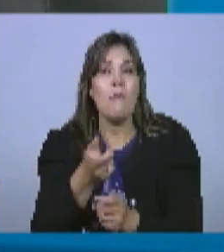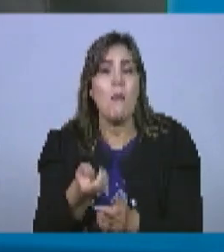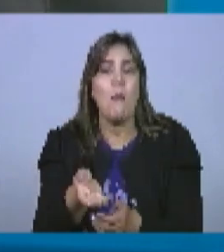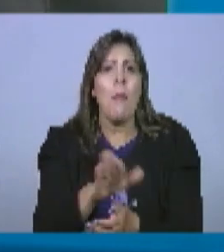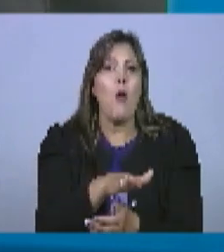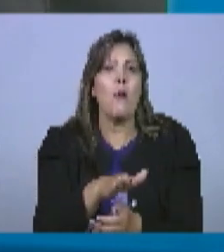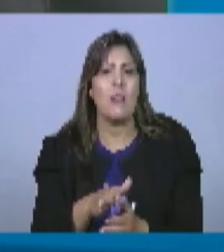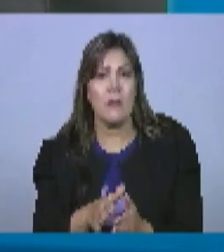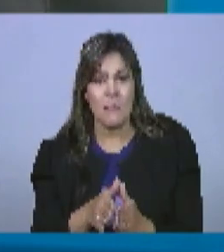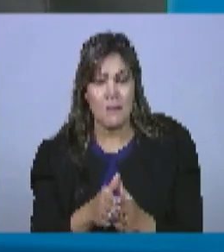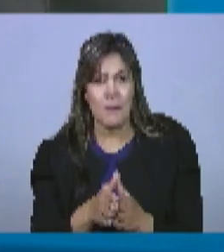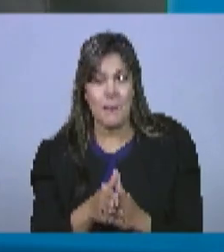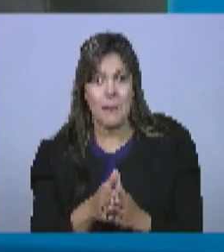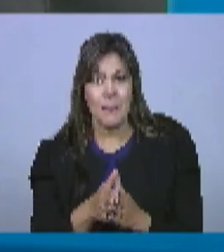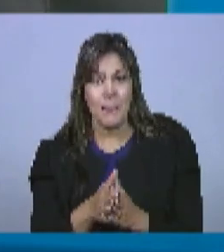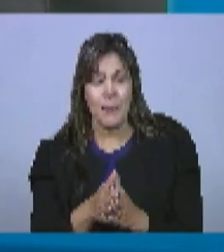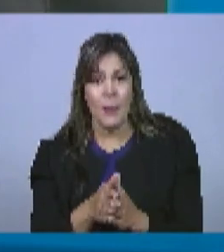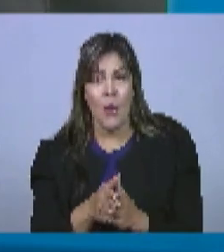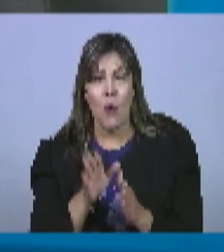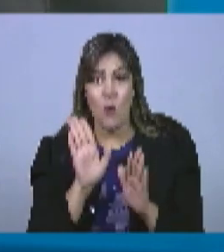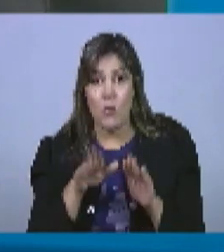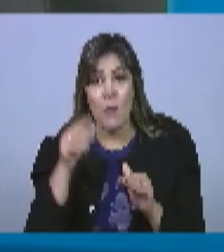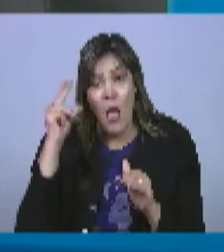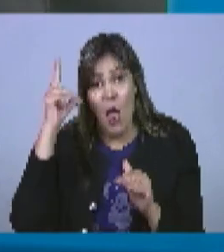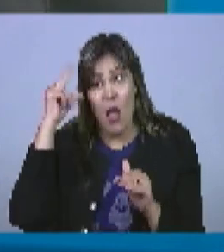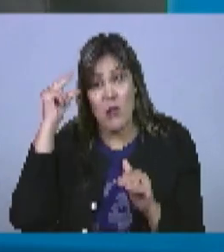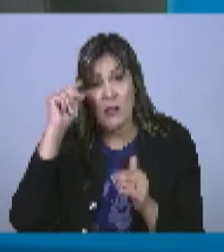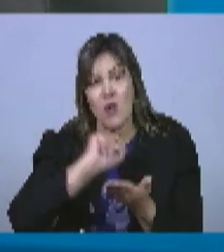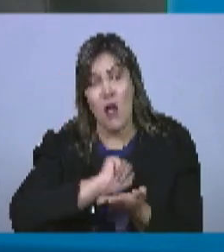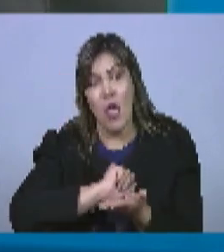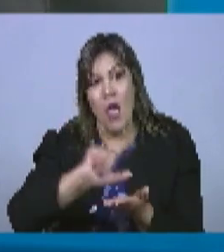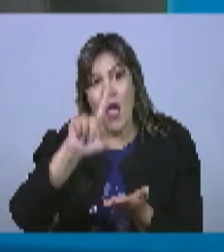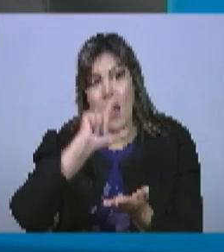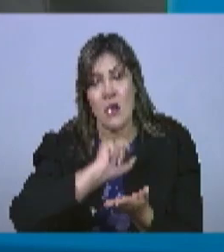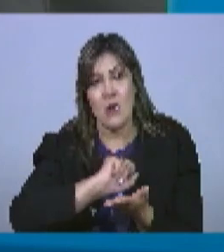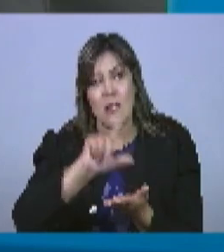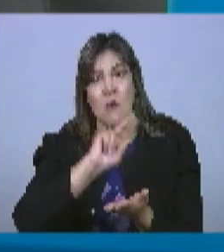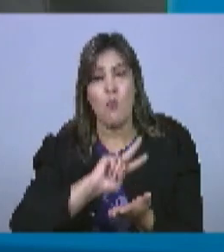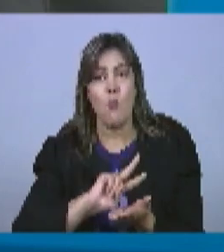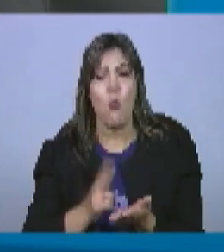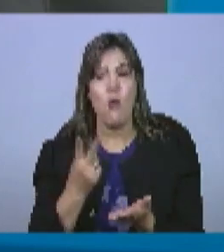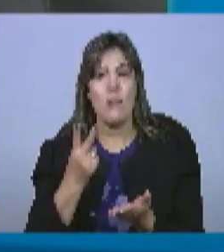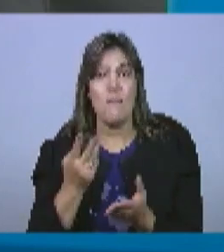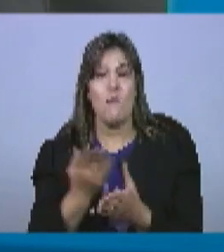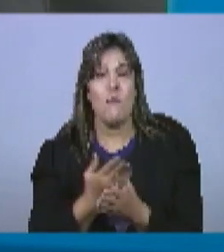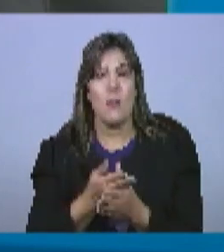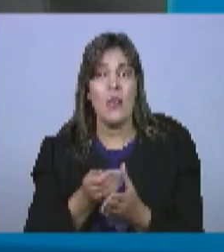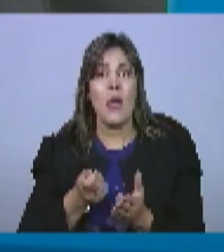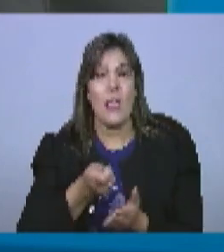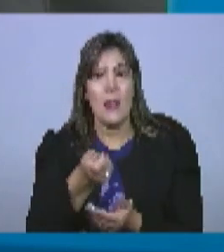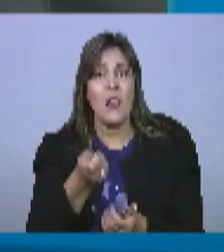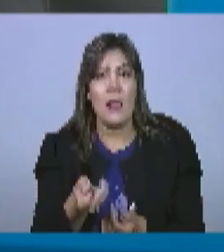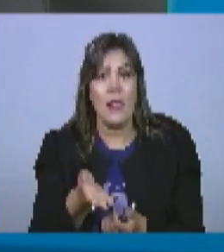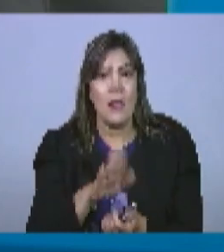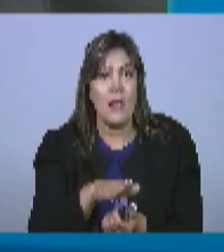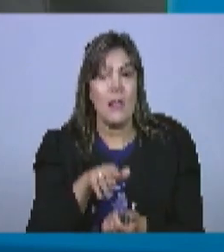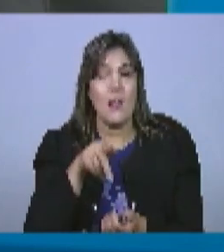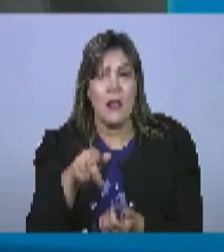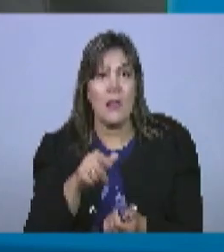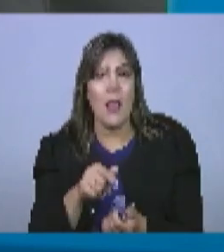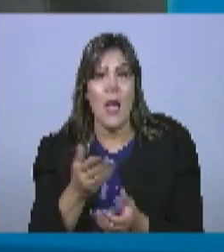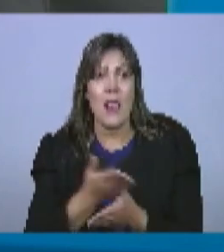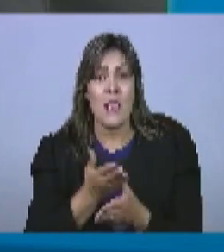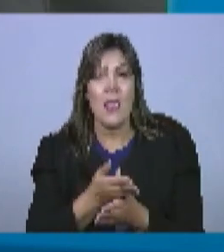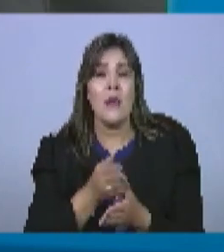فيها وطبعا اسرائيل بتبعت رسائل مختلفه من خلال عمليات الاغتيالات اللي بتقوم بها